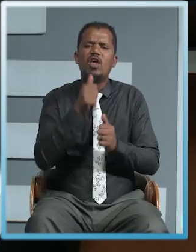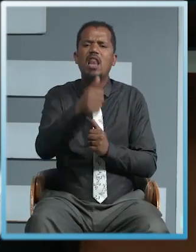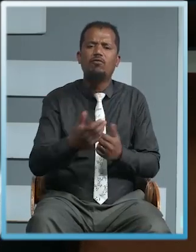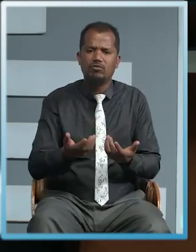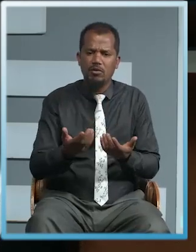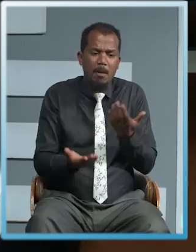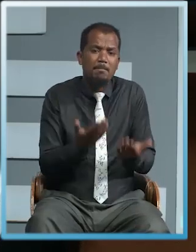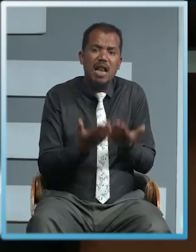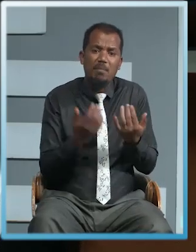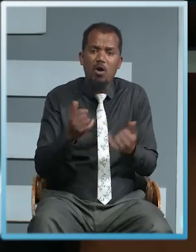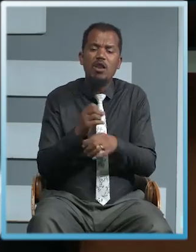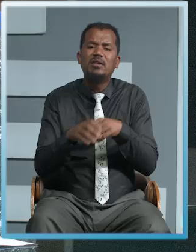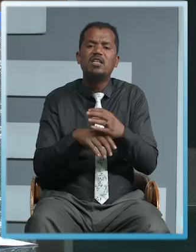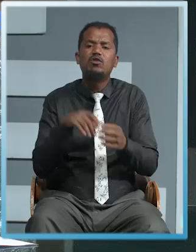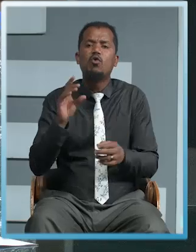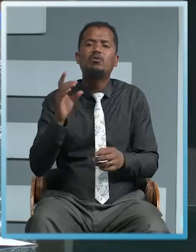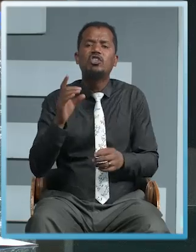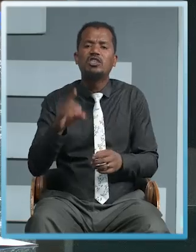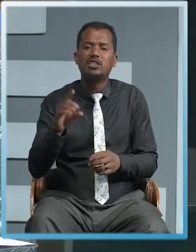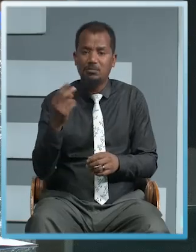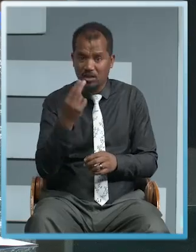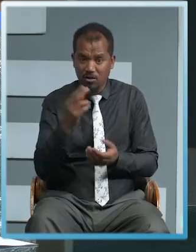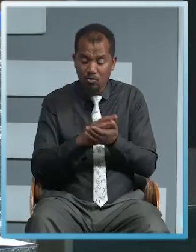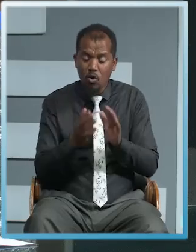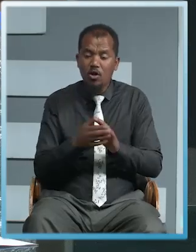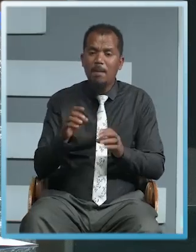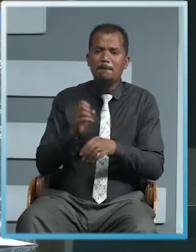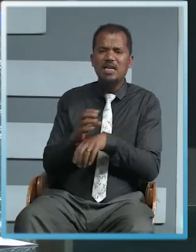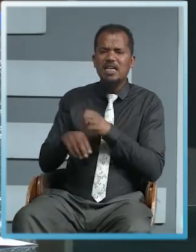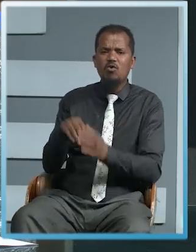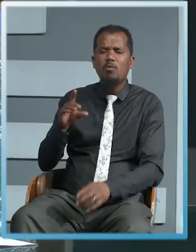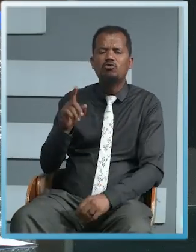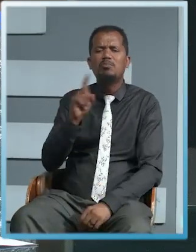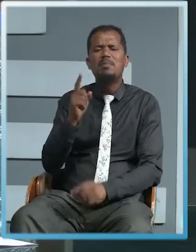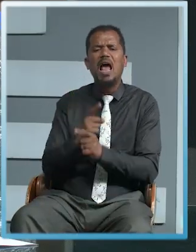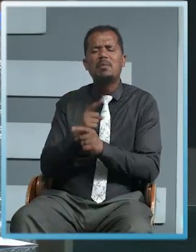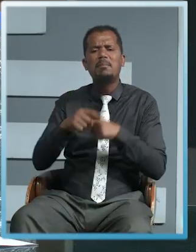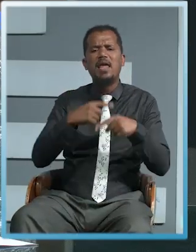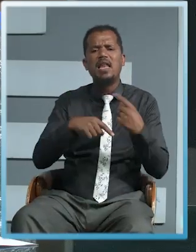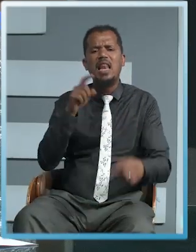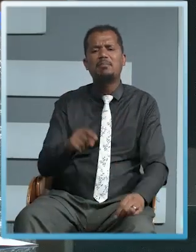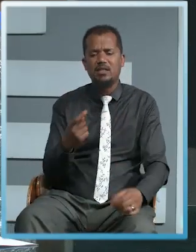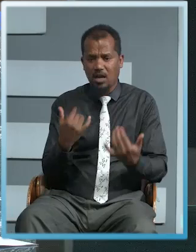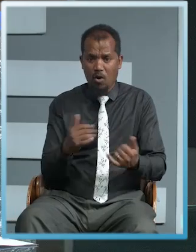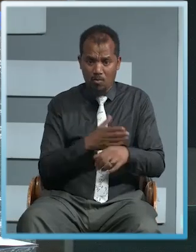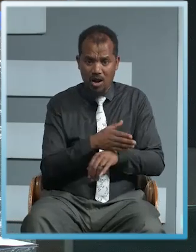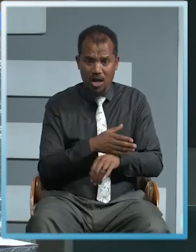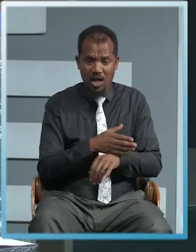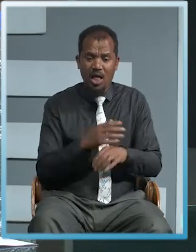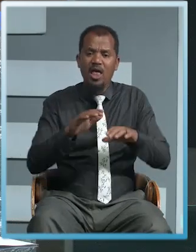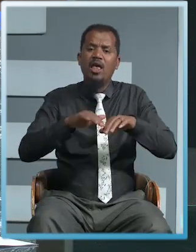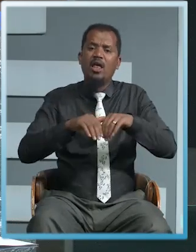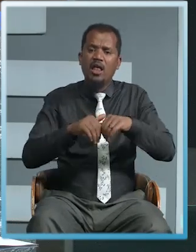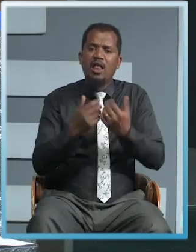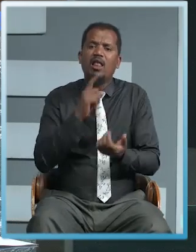ያለፉት? ምናልባት አሁን ለምክክር ኮሚሽኑ የሚጠቅም ከሆነ የምክክር ኮሚሽኑ በምን አግባብ መሄድ መቻል አለበት? ከዚህ በኋላ እንዴት